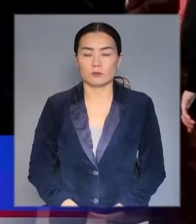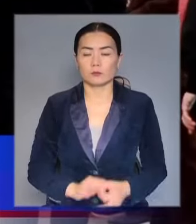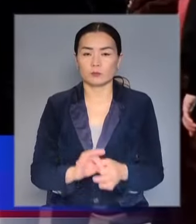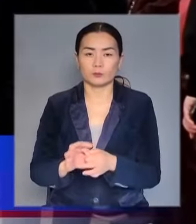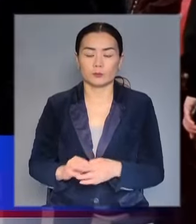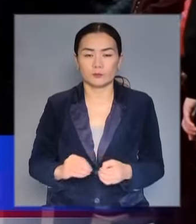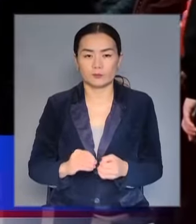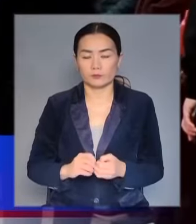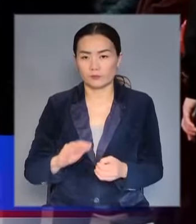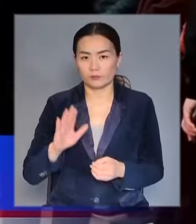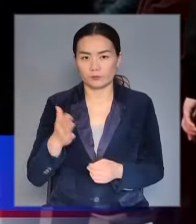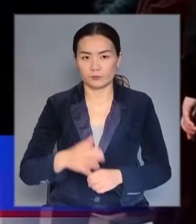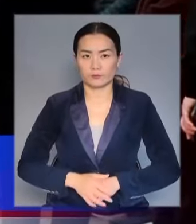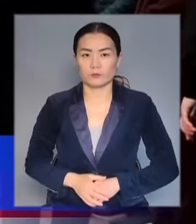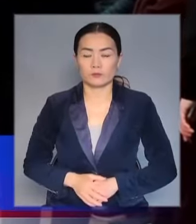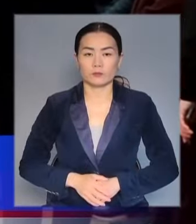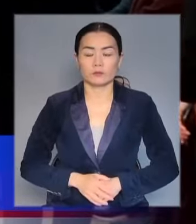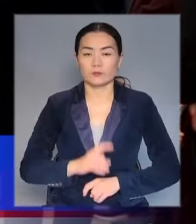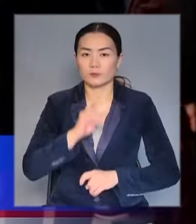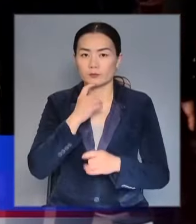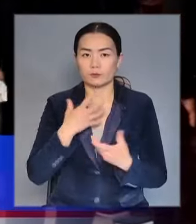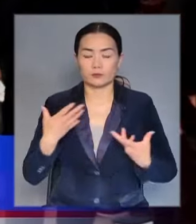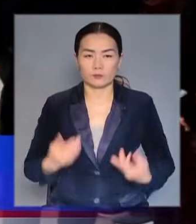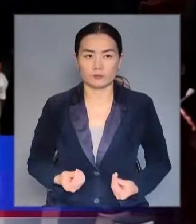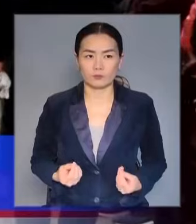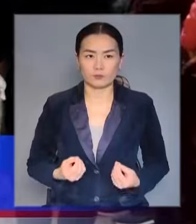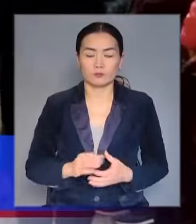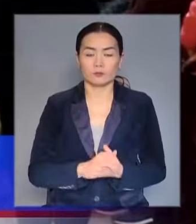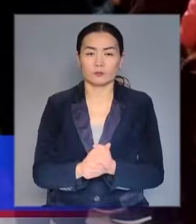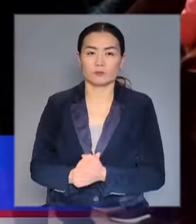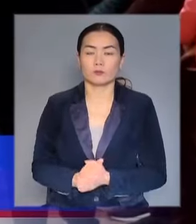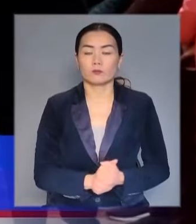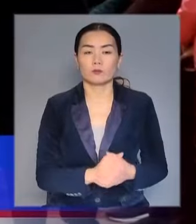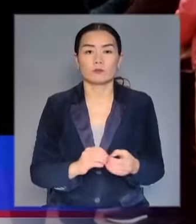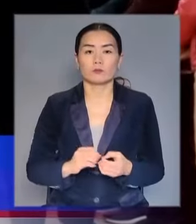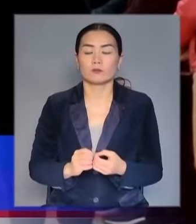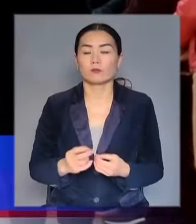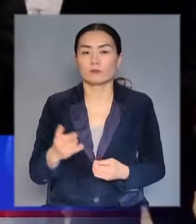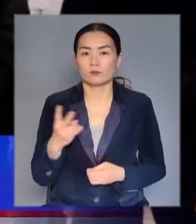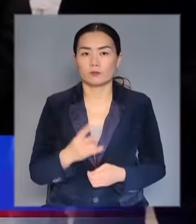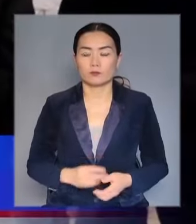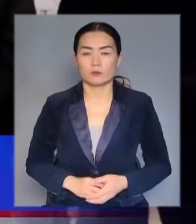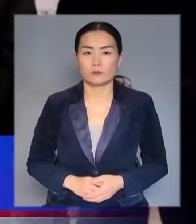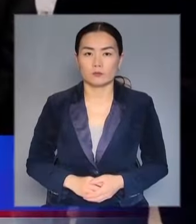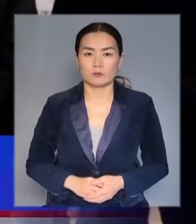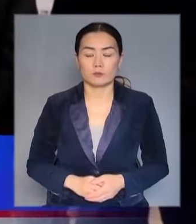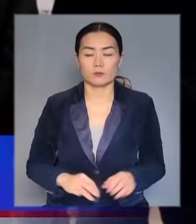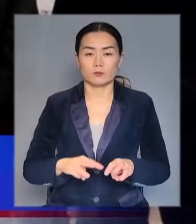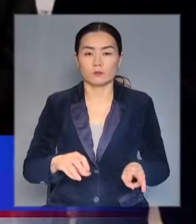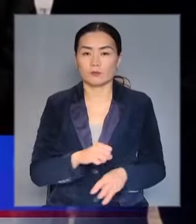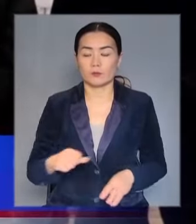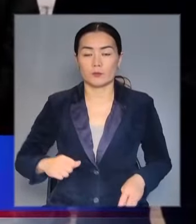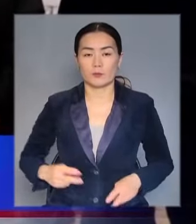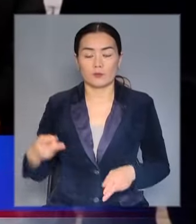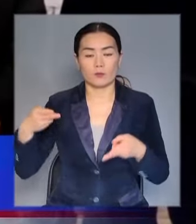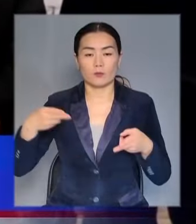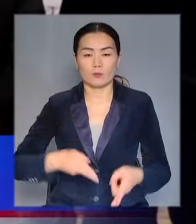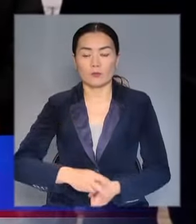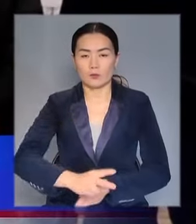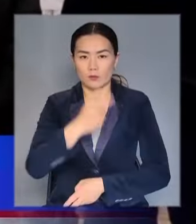біргеміз. Елбасына күн туғанда ауыз біршілігіміз осылдай да көрінеді ғой. Министрдің өзі келгенде